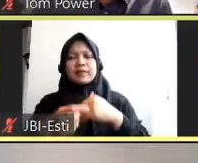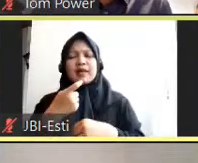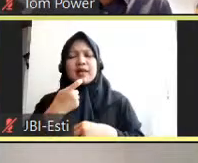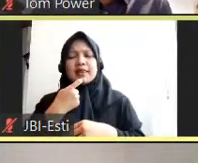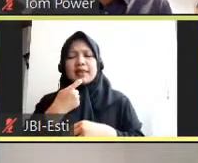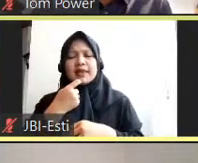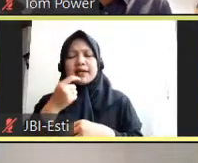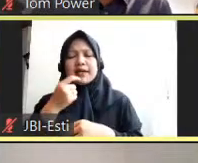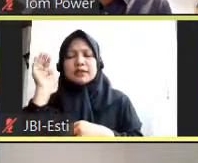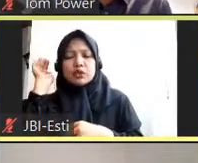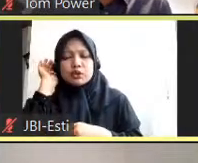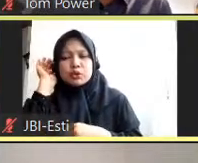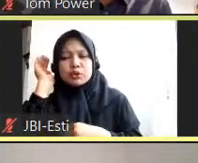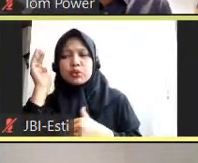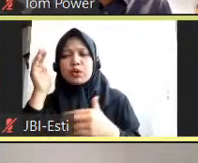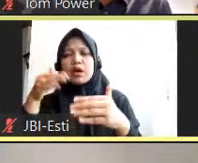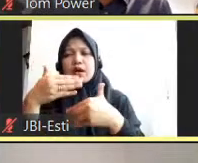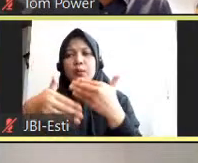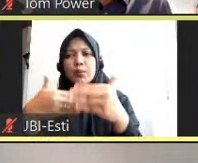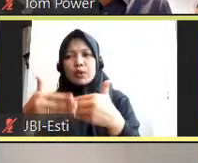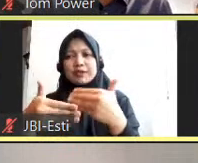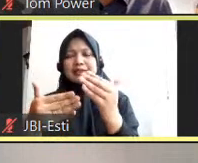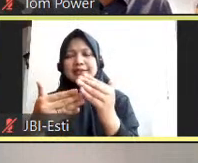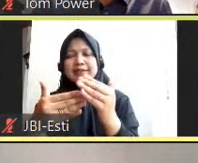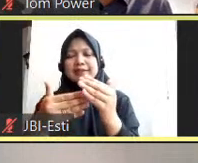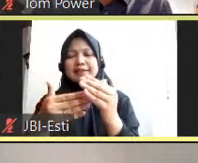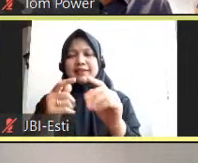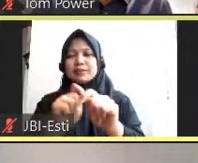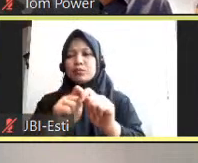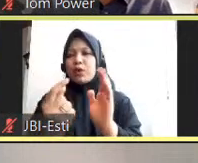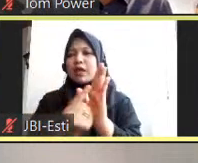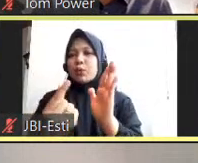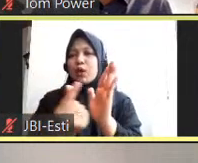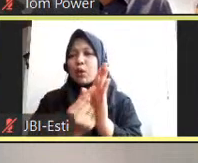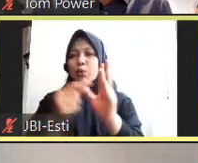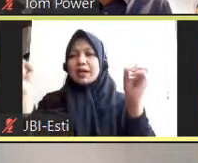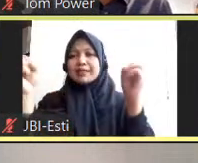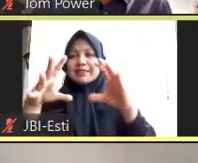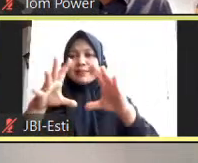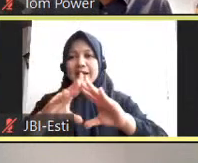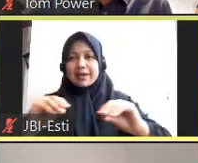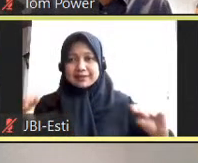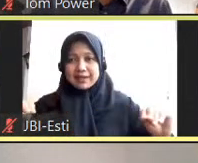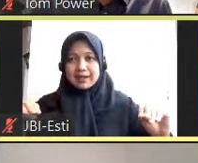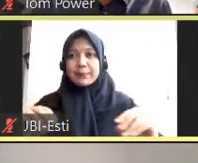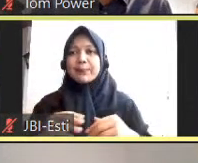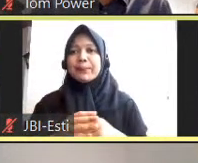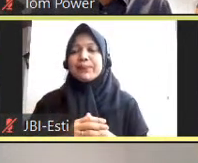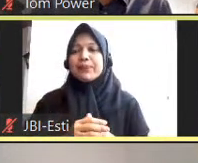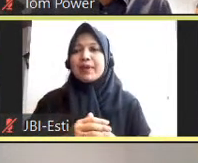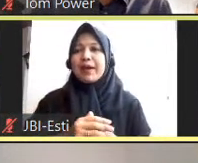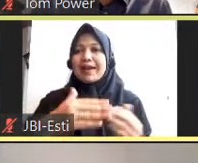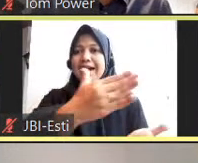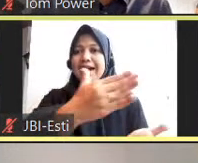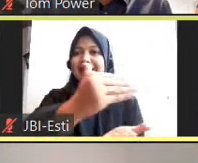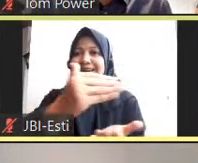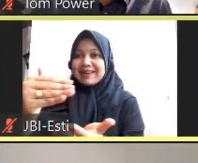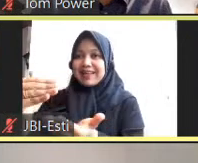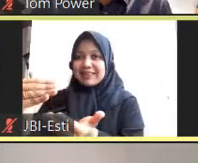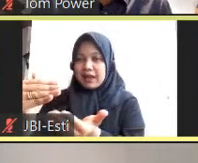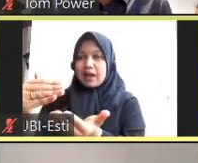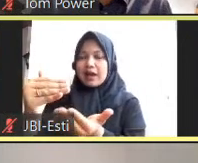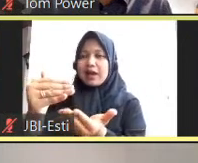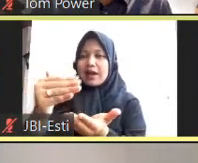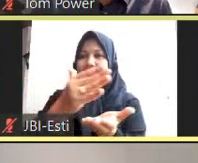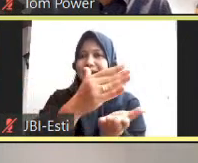proses Undang-Undang Cipta Kerja. Di mana dari data yang dikumpulkan oleh pihak lain, dalam hal ini misalnya